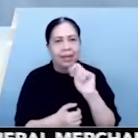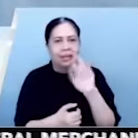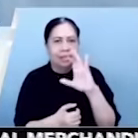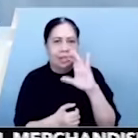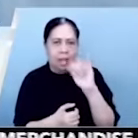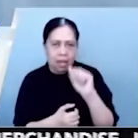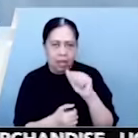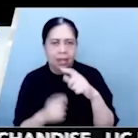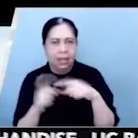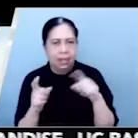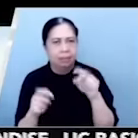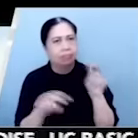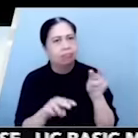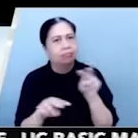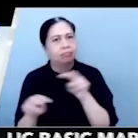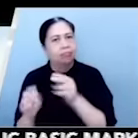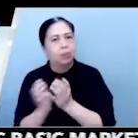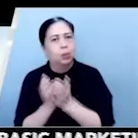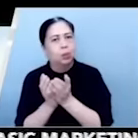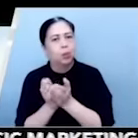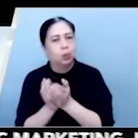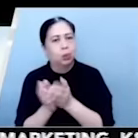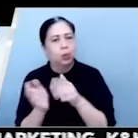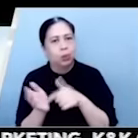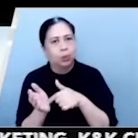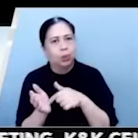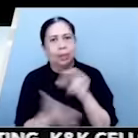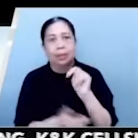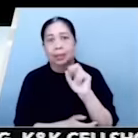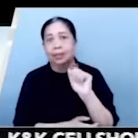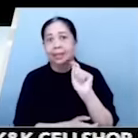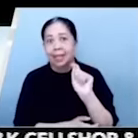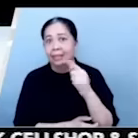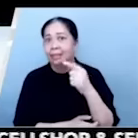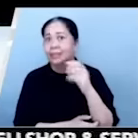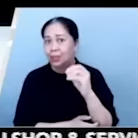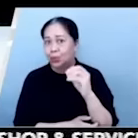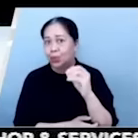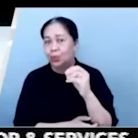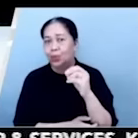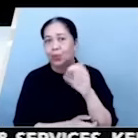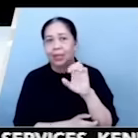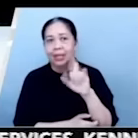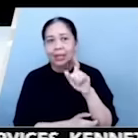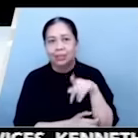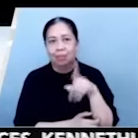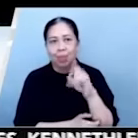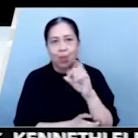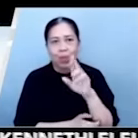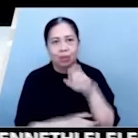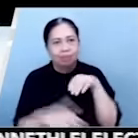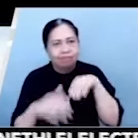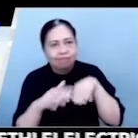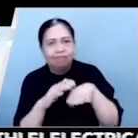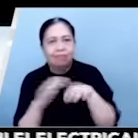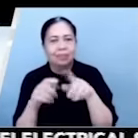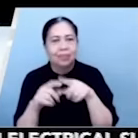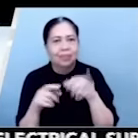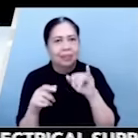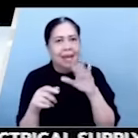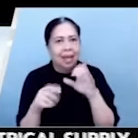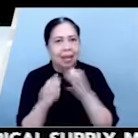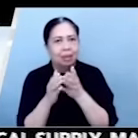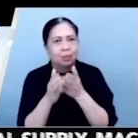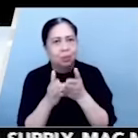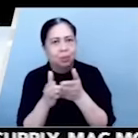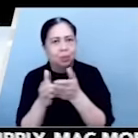ginamit naming cruise line ay Nat Geo Explorer. Itong barkong ito, pinasok kami sa Antarctic Peninsula, isa siyang ice cutter ship at pumasok kami hanggang